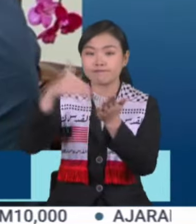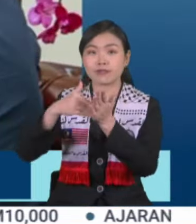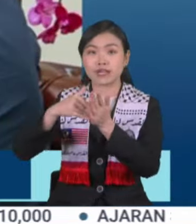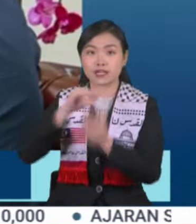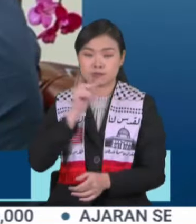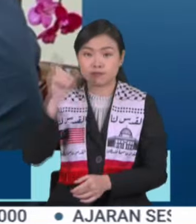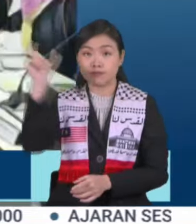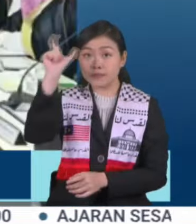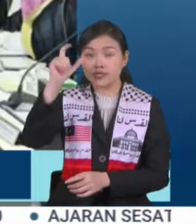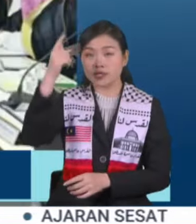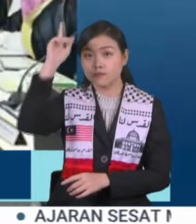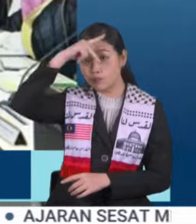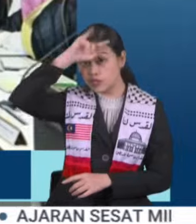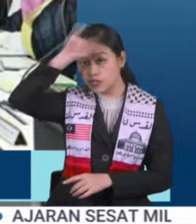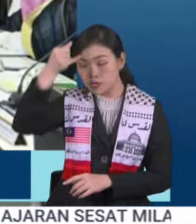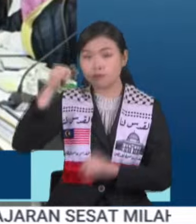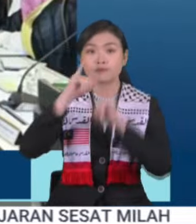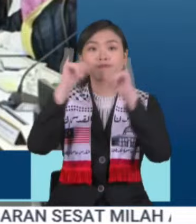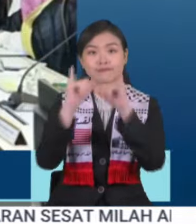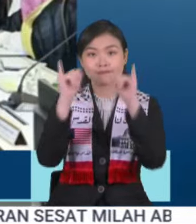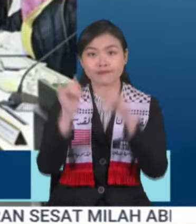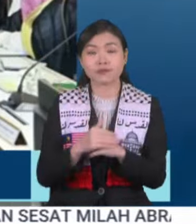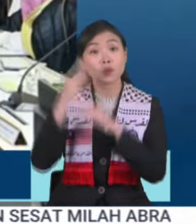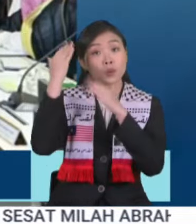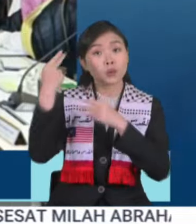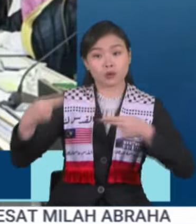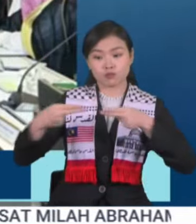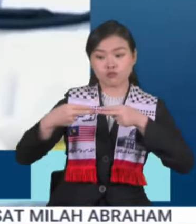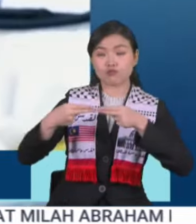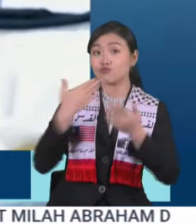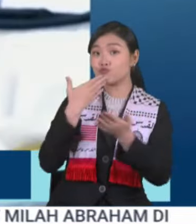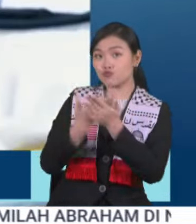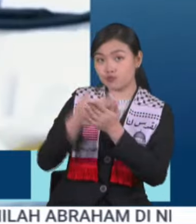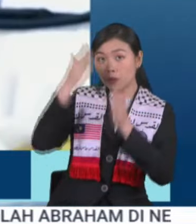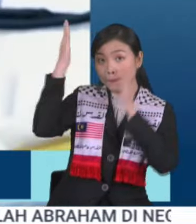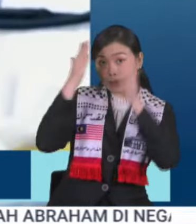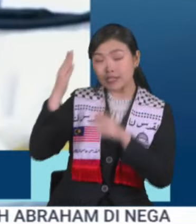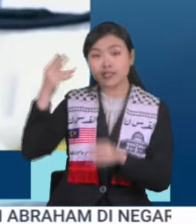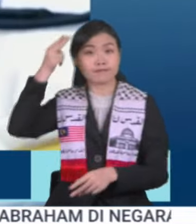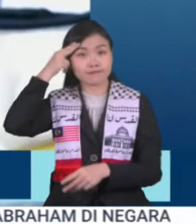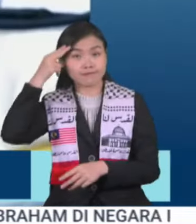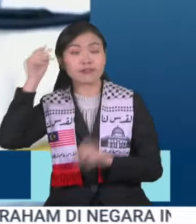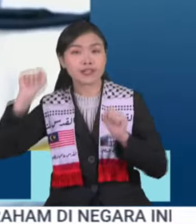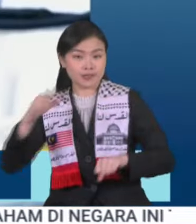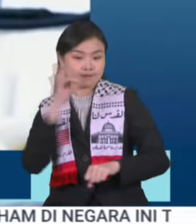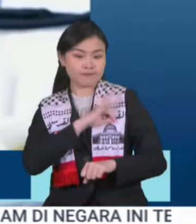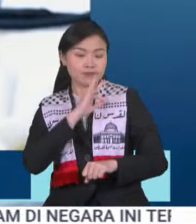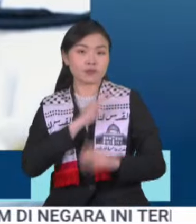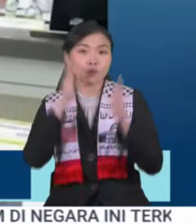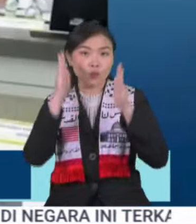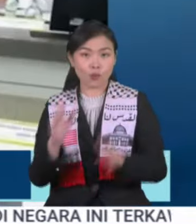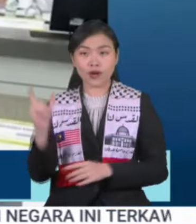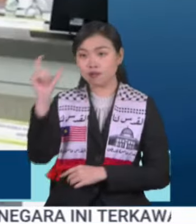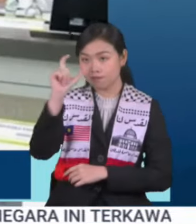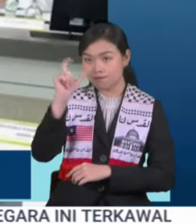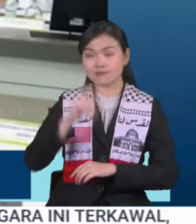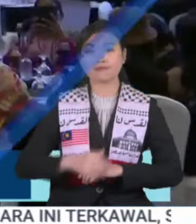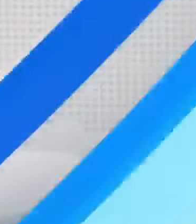pada Isnin. Beliau turut berharap hubungan baik kerajaan Malaysia dan Arab Saudi dapat beri manfaat kepada umat Islam.